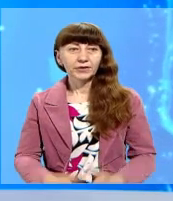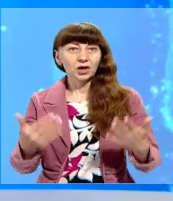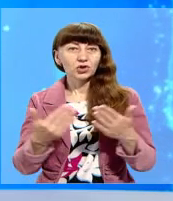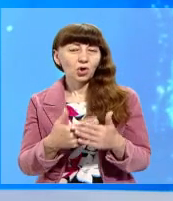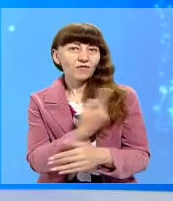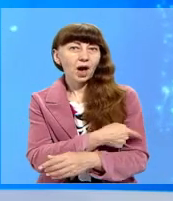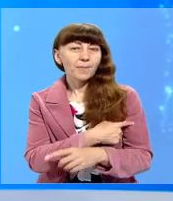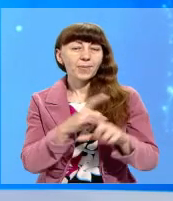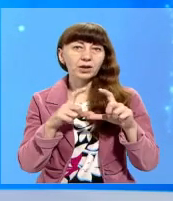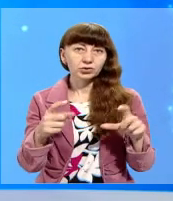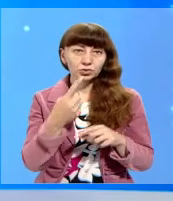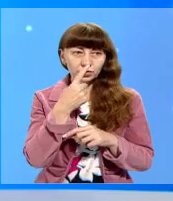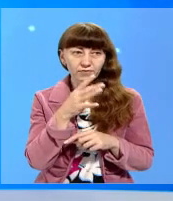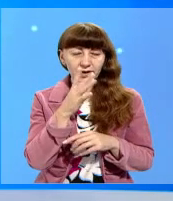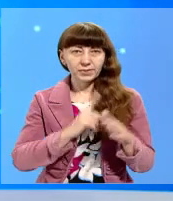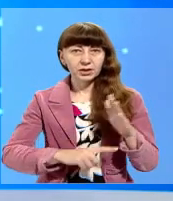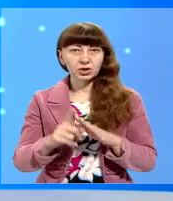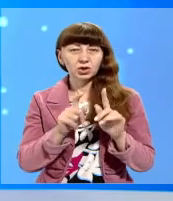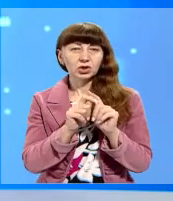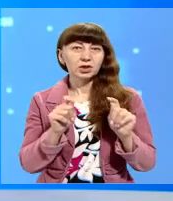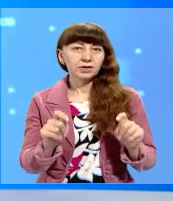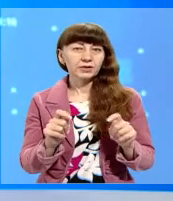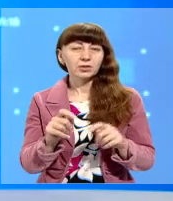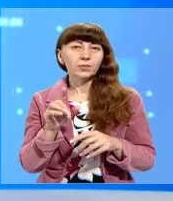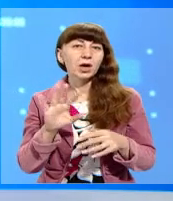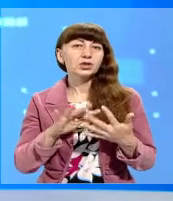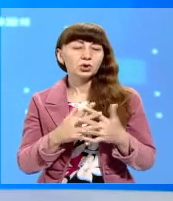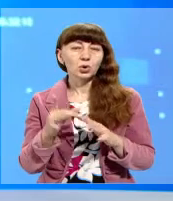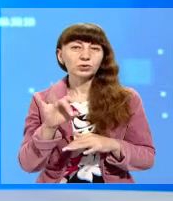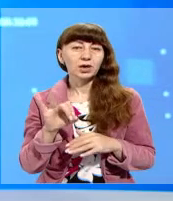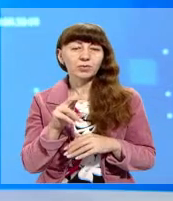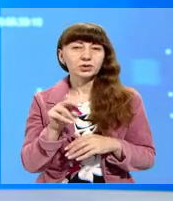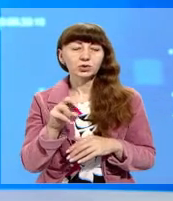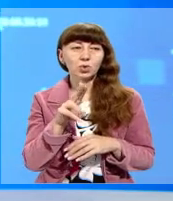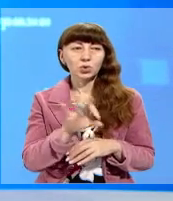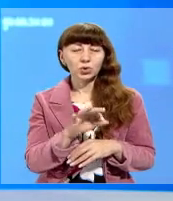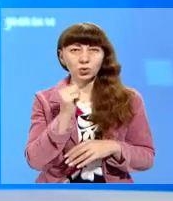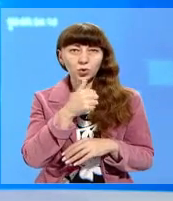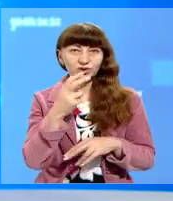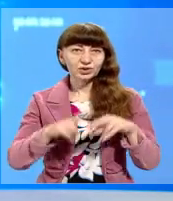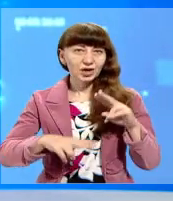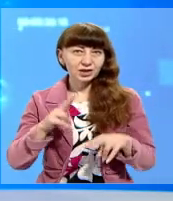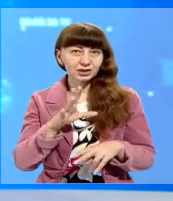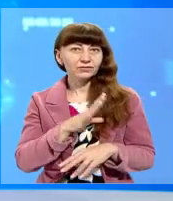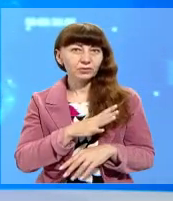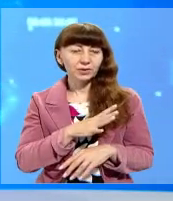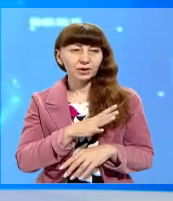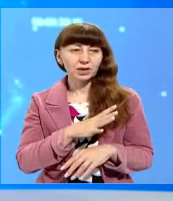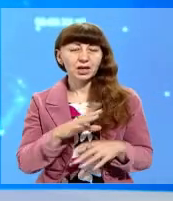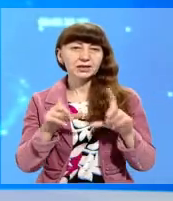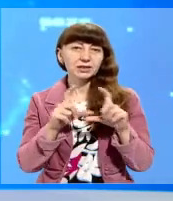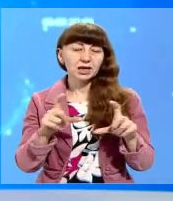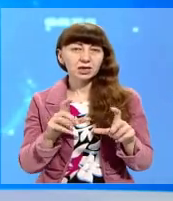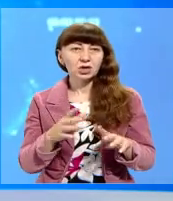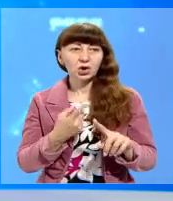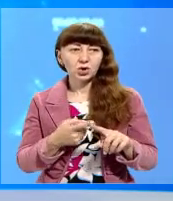Новая амбулатория в скором времени откроет свои двери в поселке Октябрьское. Почти год там шли строительные работы. Здание типовое и, что